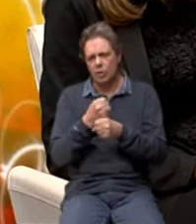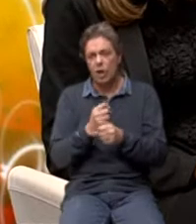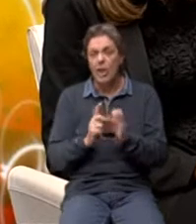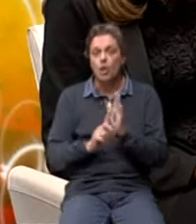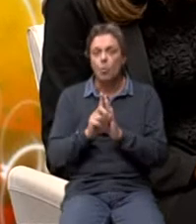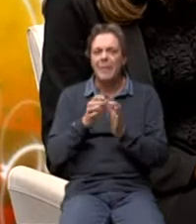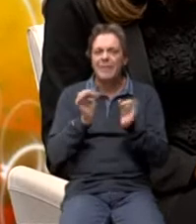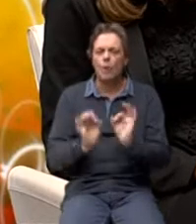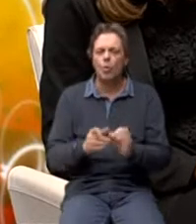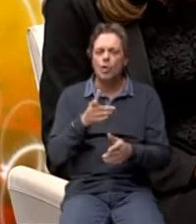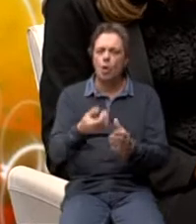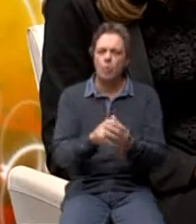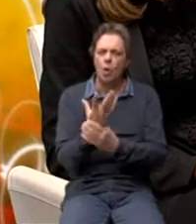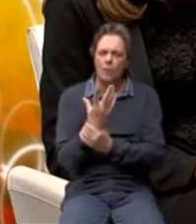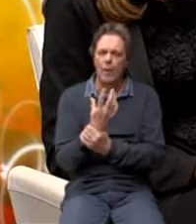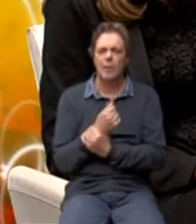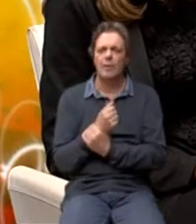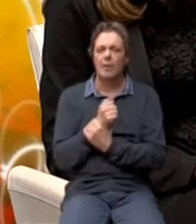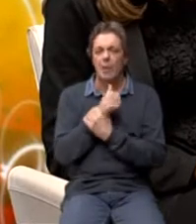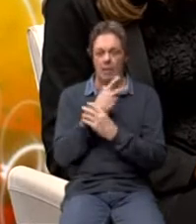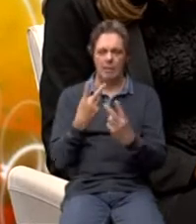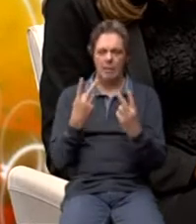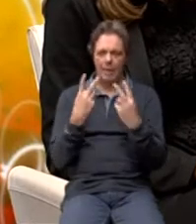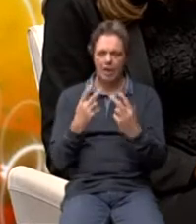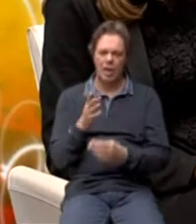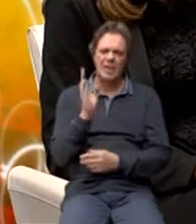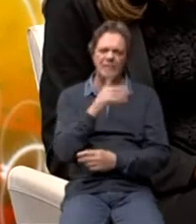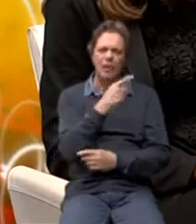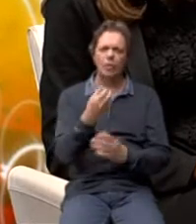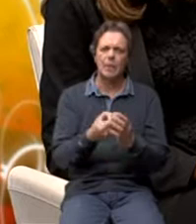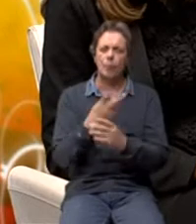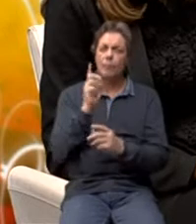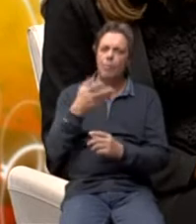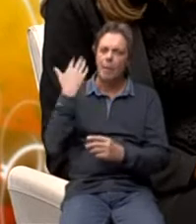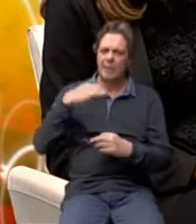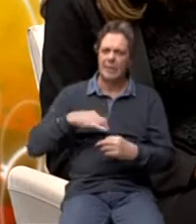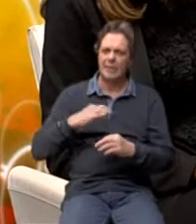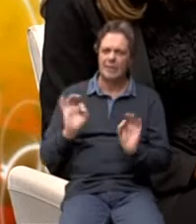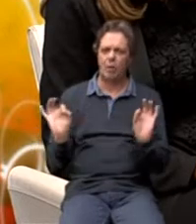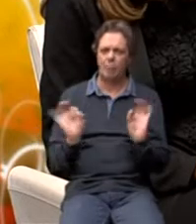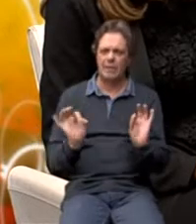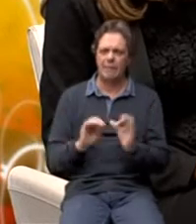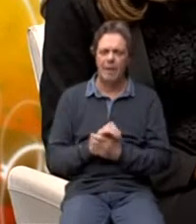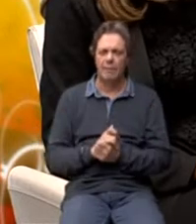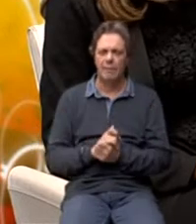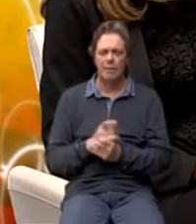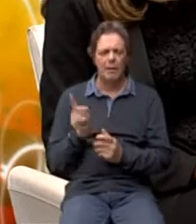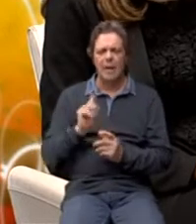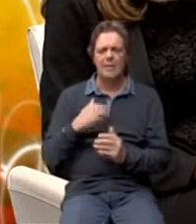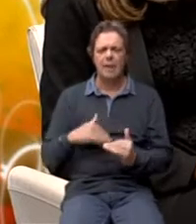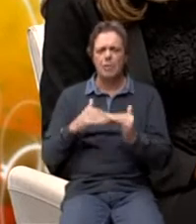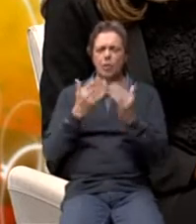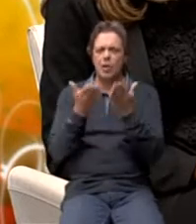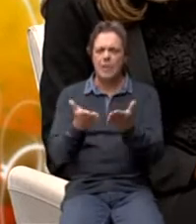stupanj sigurnosti toga proizvoda i najvažnije, svaki od takvih proizvoda mora biti zdravstveno ispravan. Ne bi se složio s tim